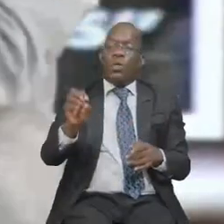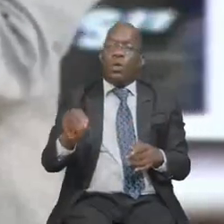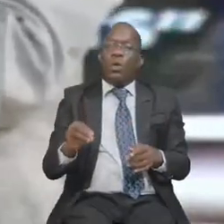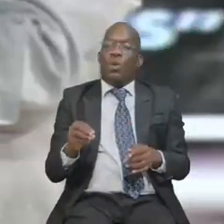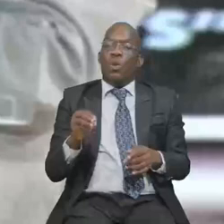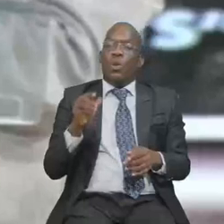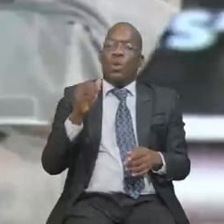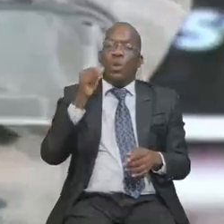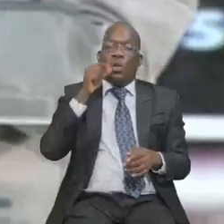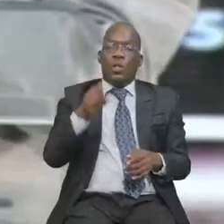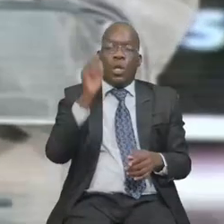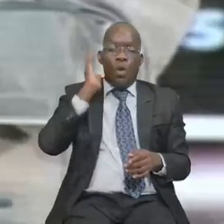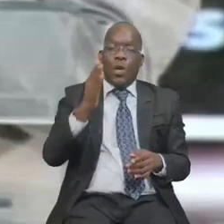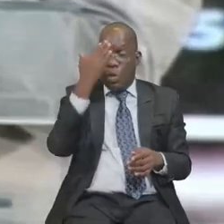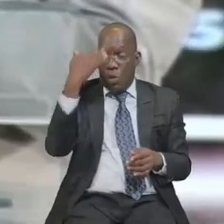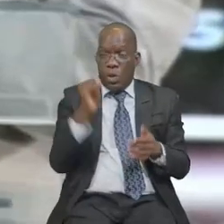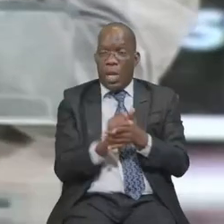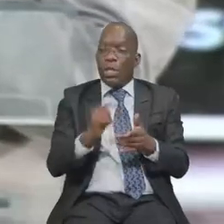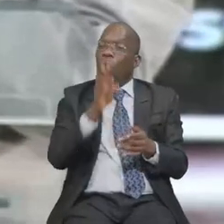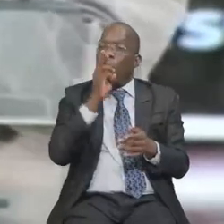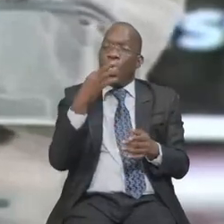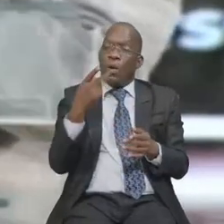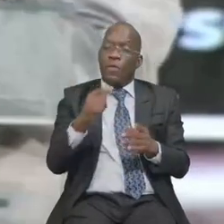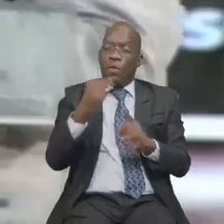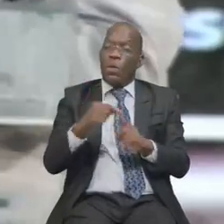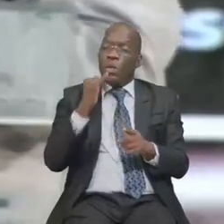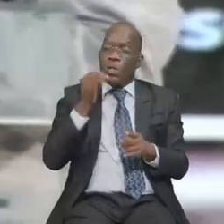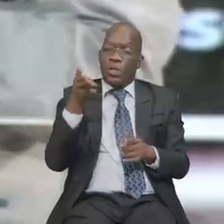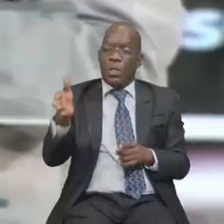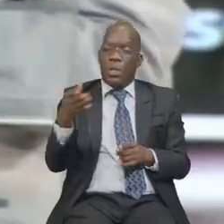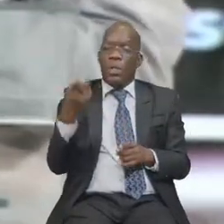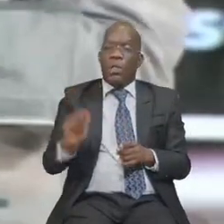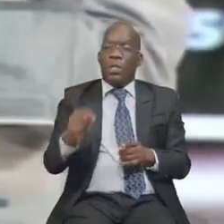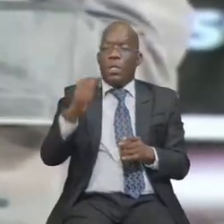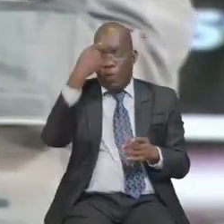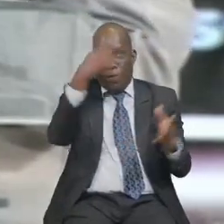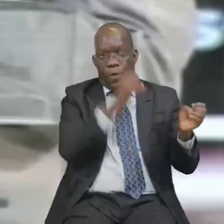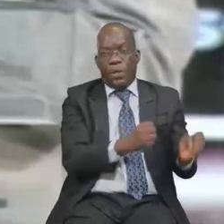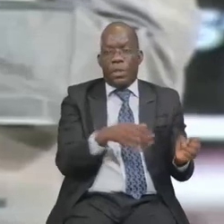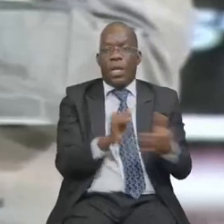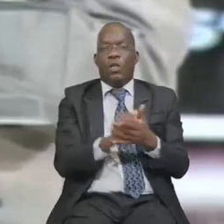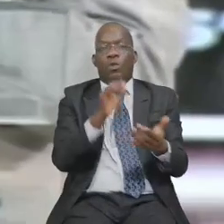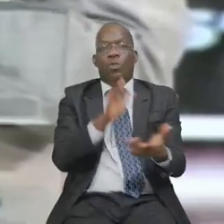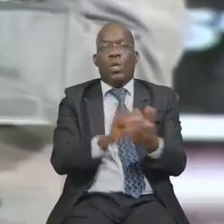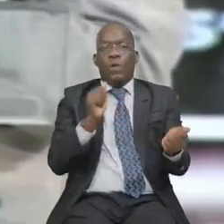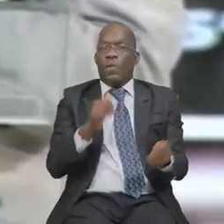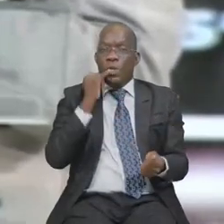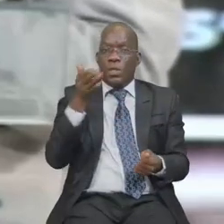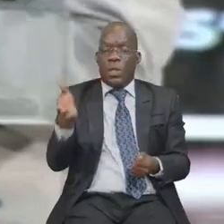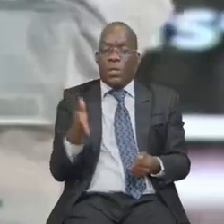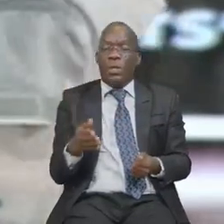que l'eau de la parole est là. La foi qui croit, c'est là.